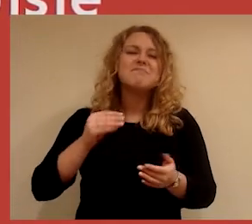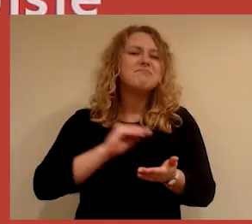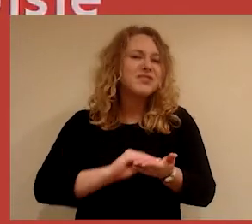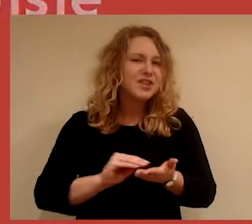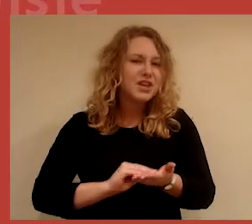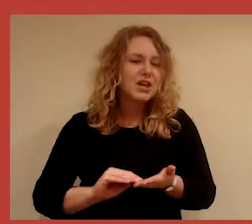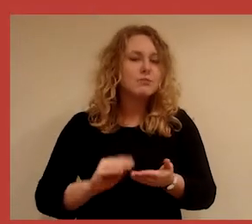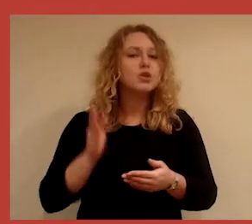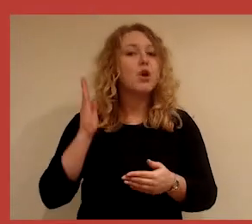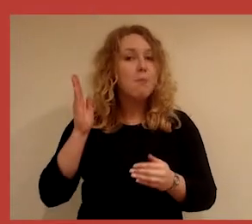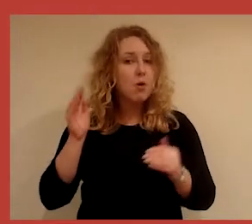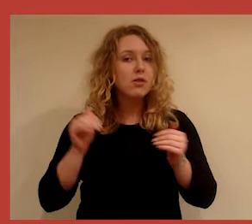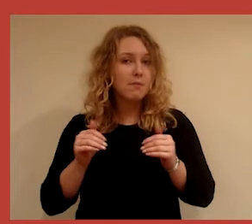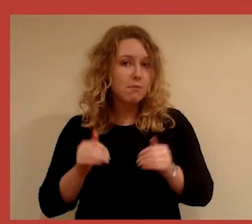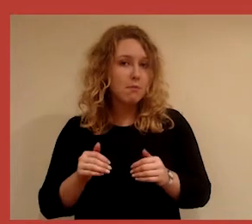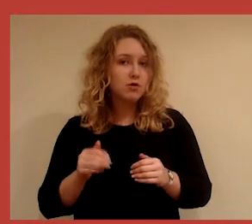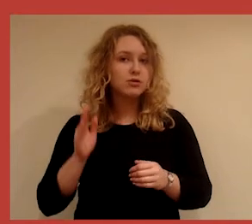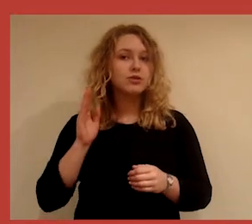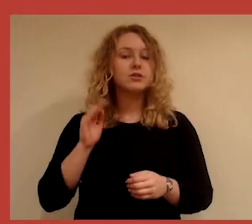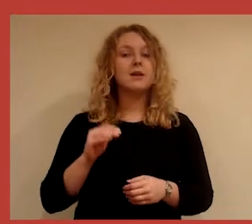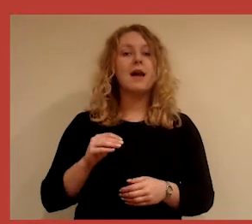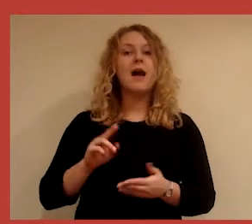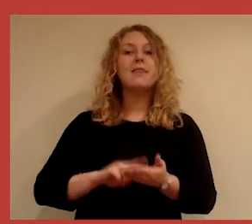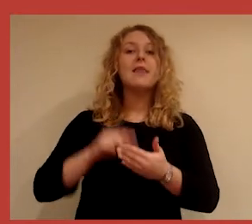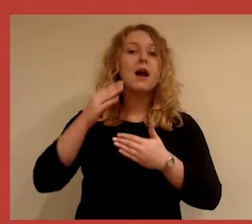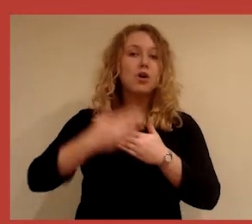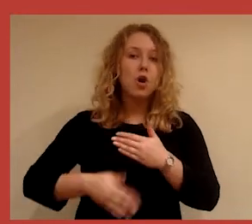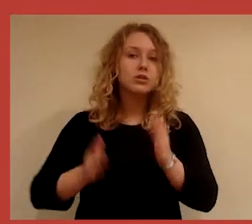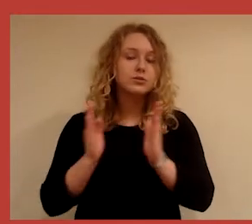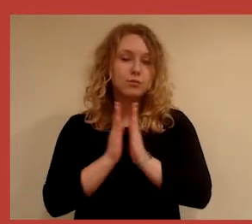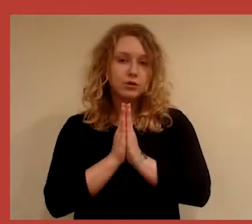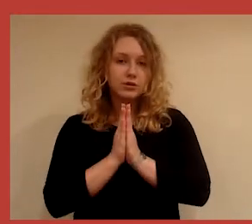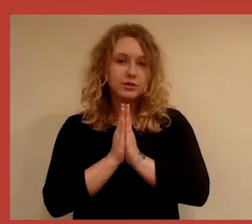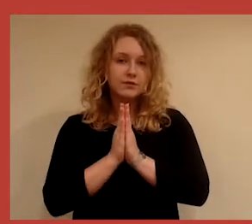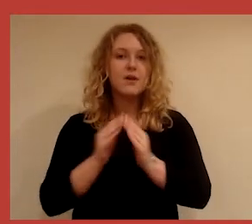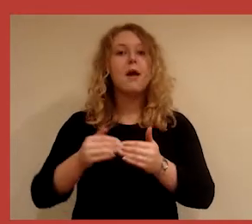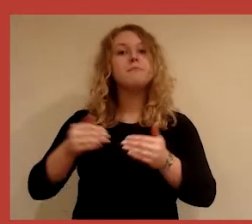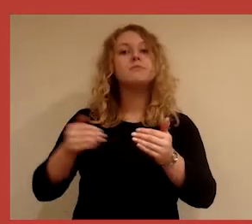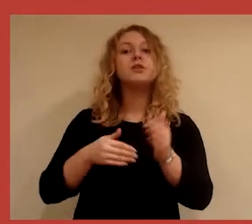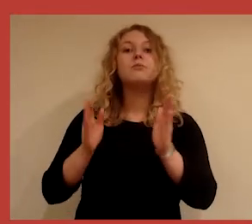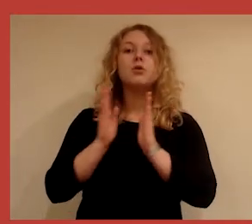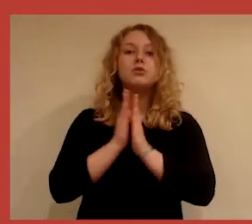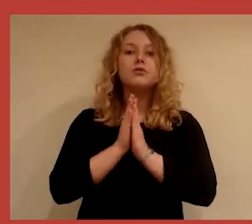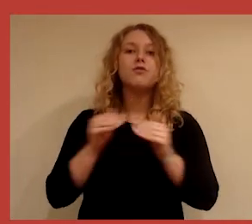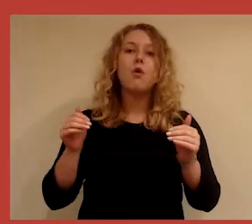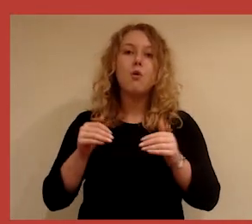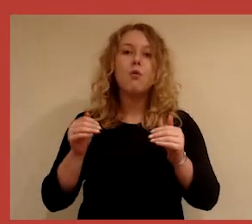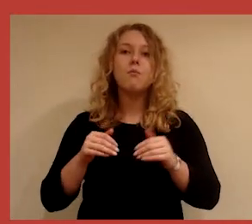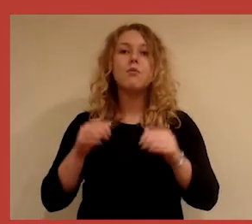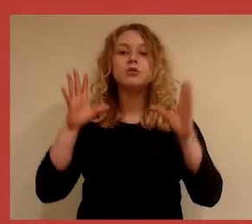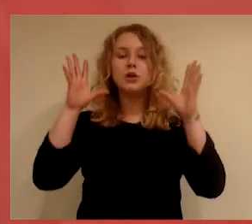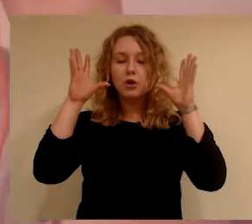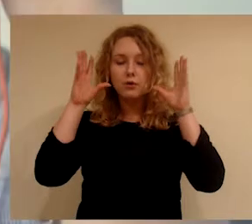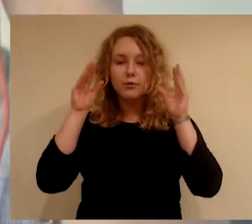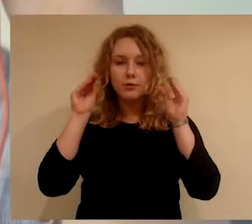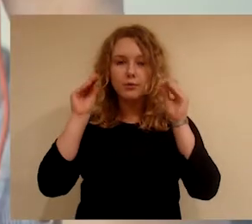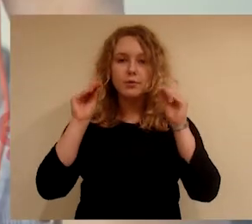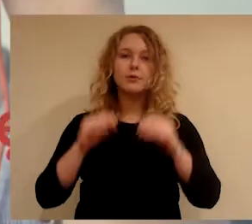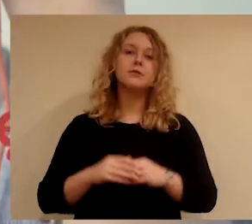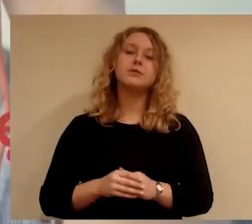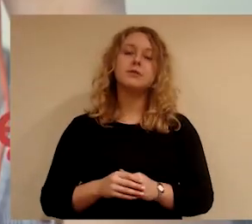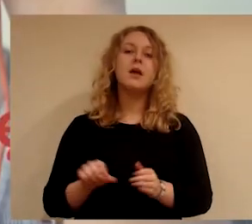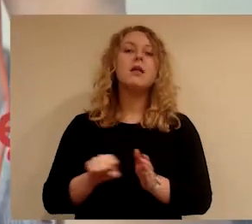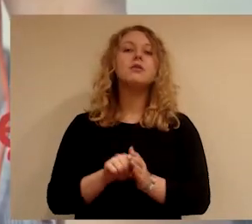Komentowanie filmiku zostaw na później. Będziemy to robić po zakończeniu medytacji. Przed medytacją możesz wyłączyć